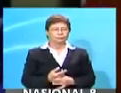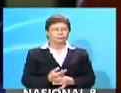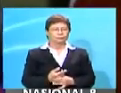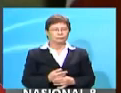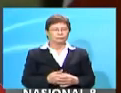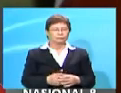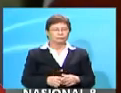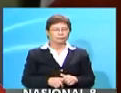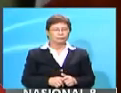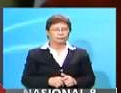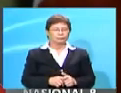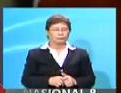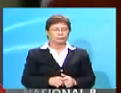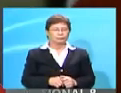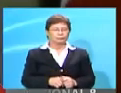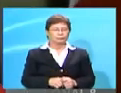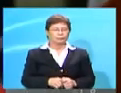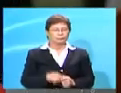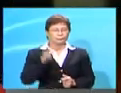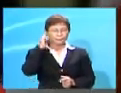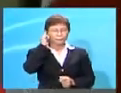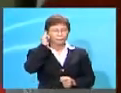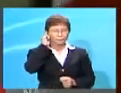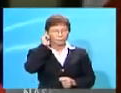ini But There are